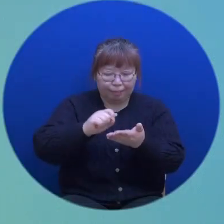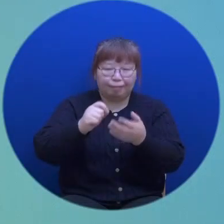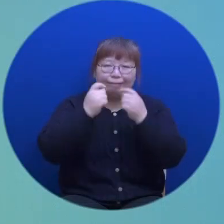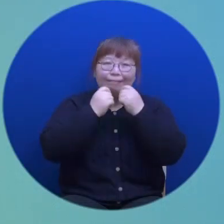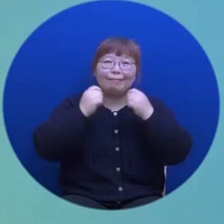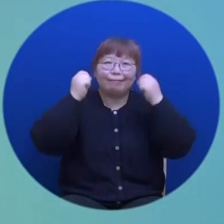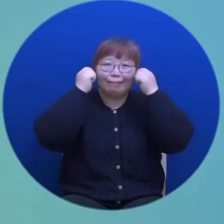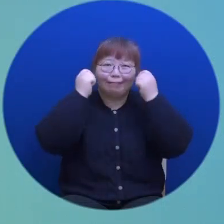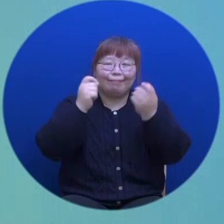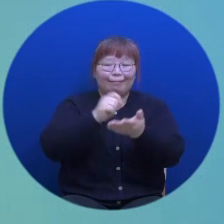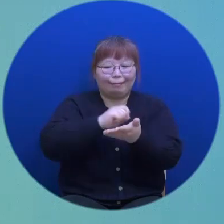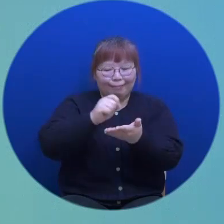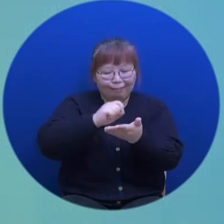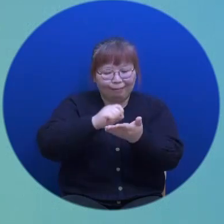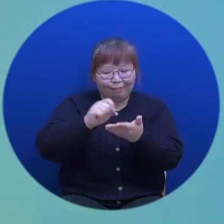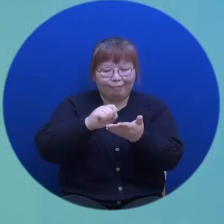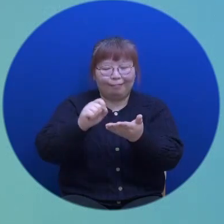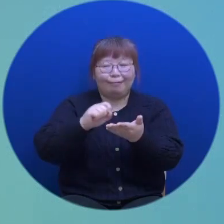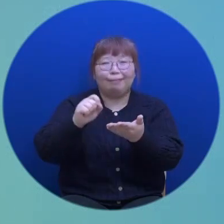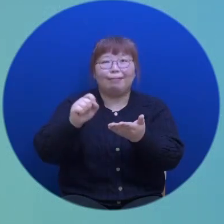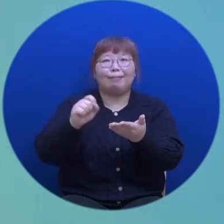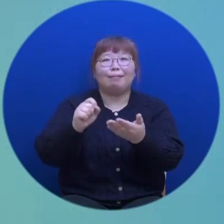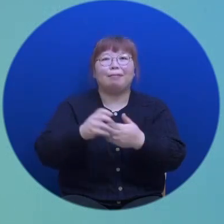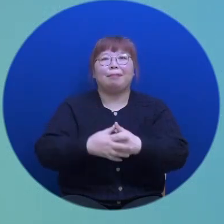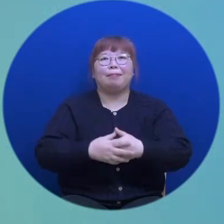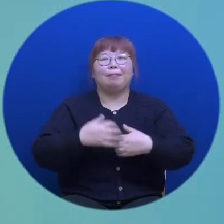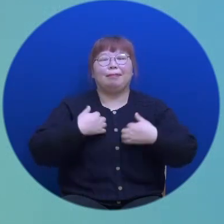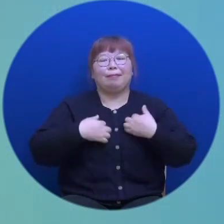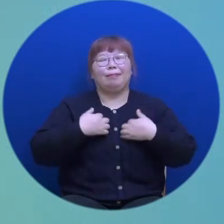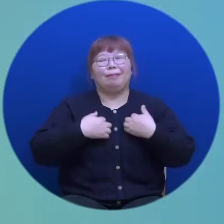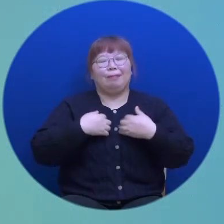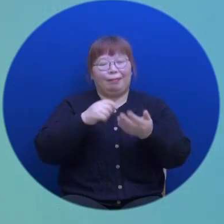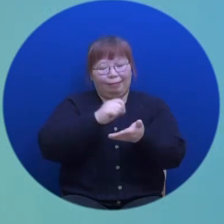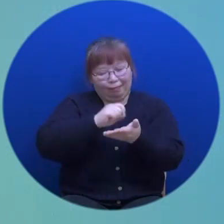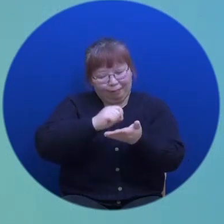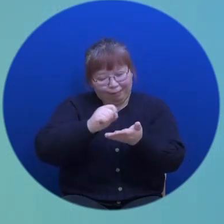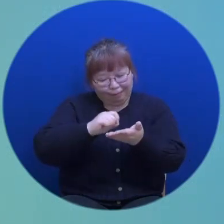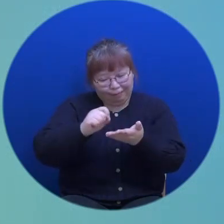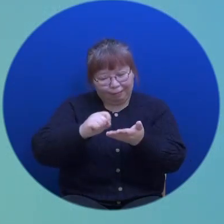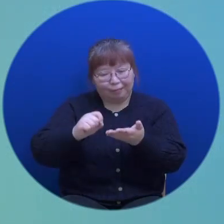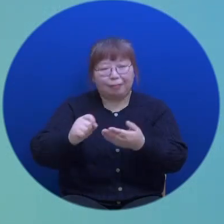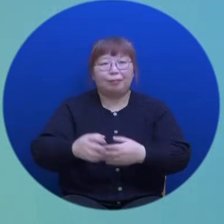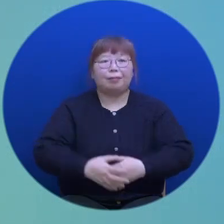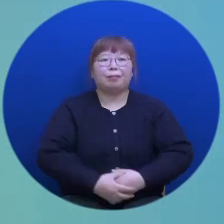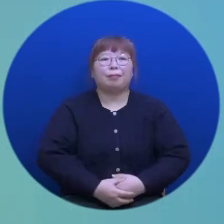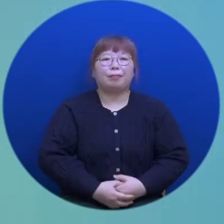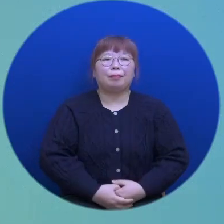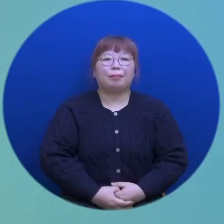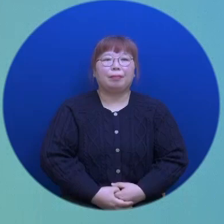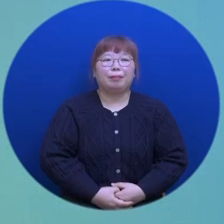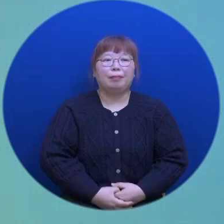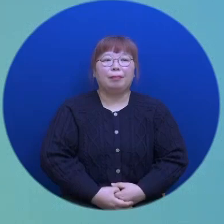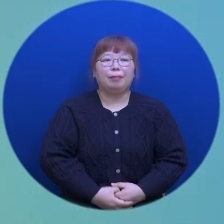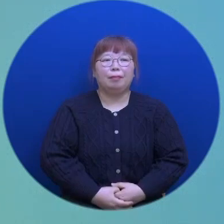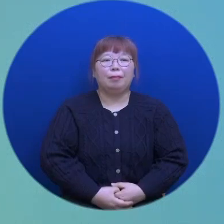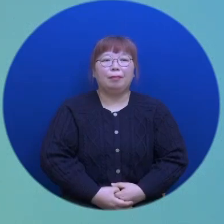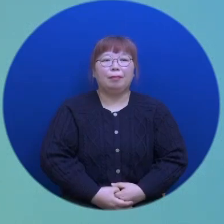미소를 띠면서 아주 재밌게 답을 해 나아갑니다.